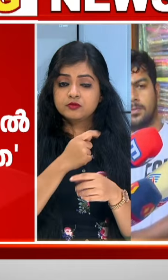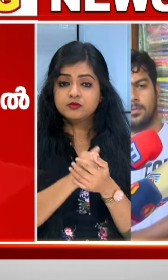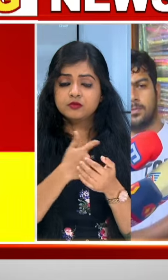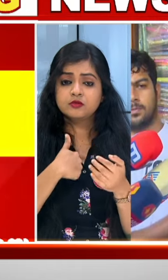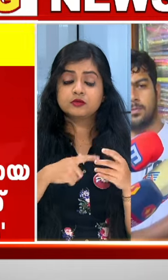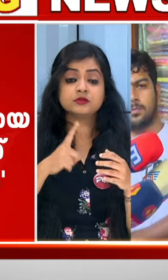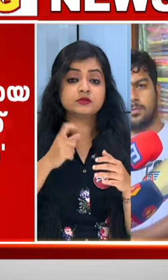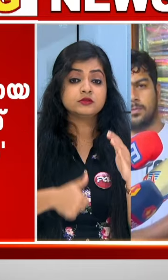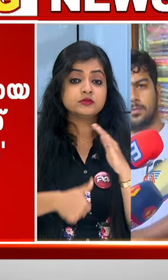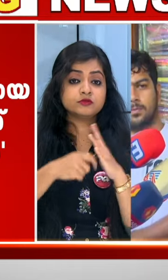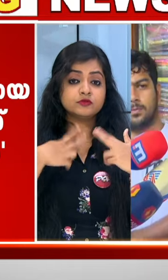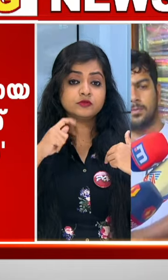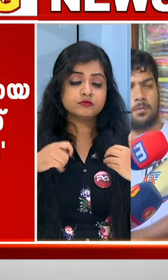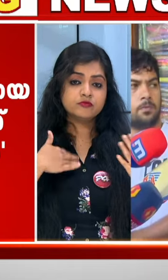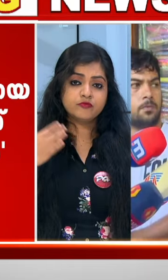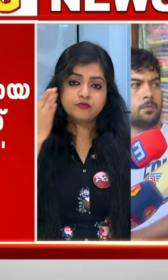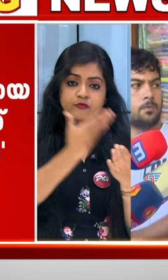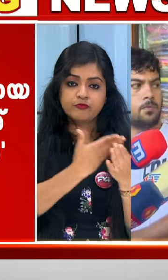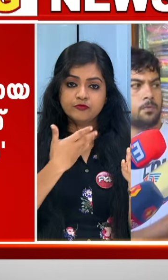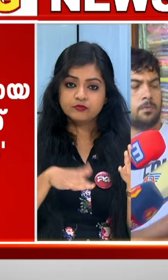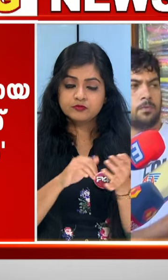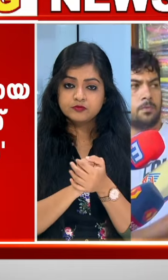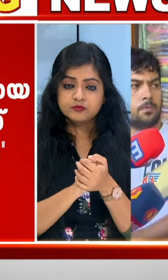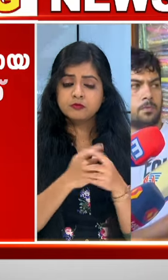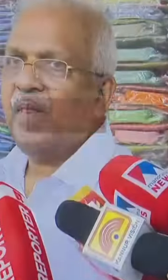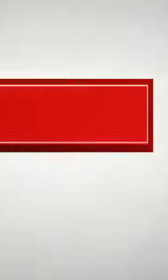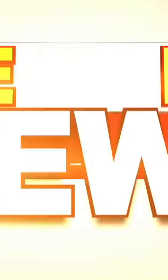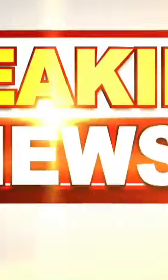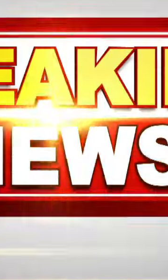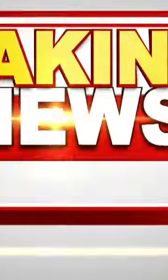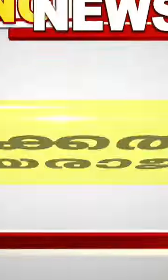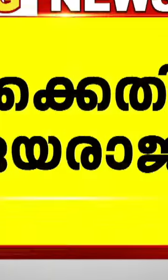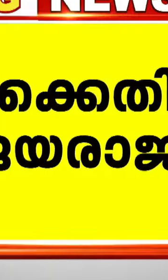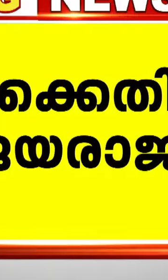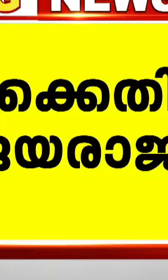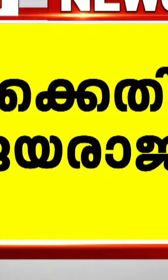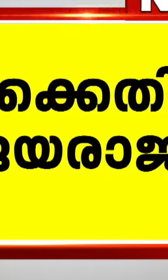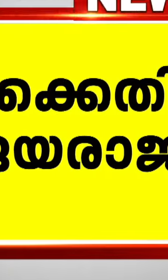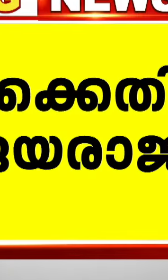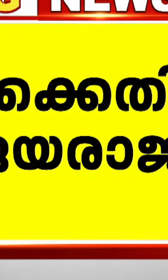ചീഫ് ജസ്റ്റിസിന് ഹർജി നൽകിയത്. പക്ഷേ ഈ ബെഞ്ച് തന്നെ അത് കേട്ടു,